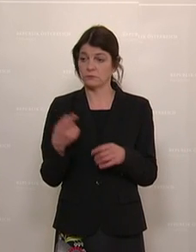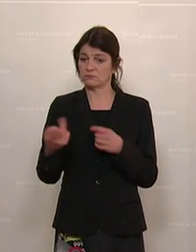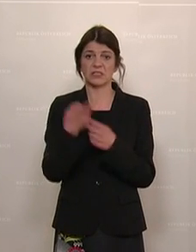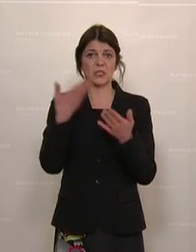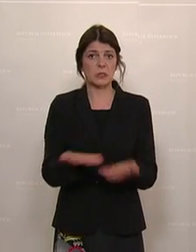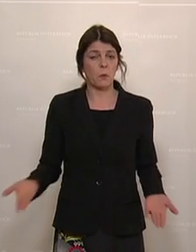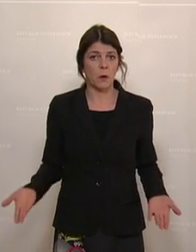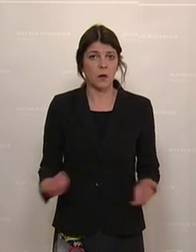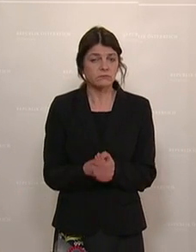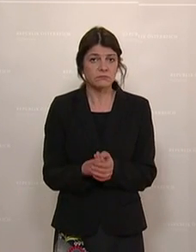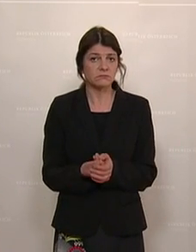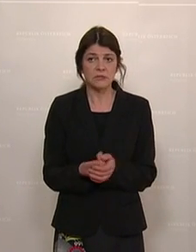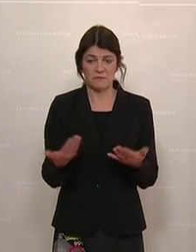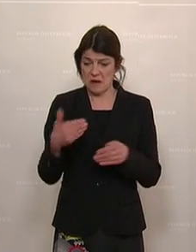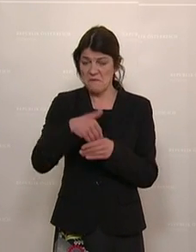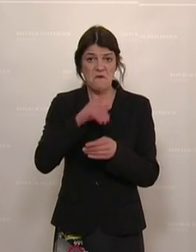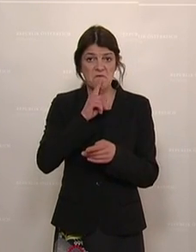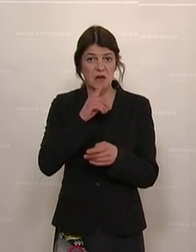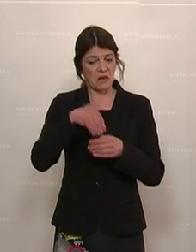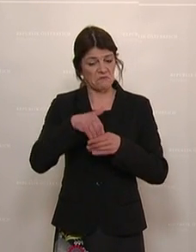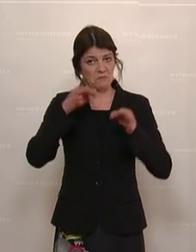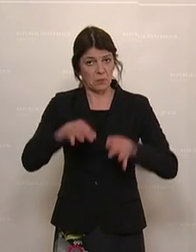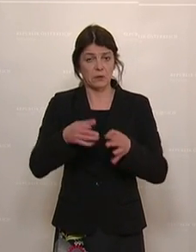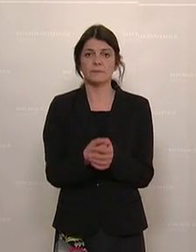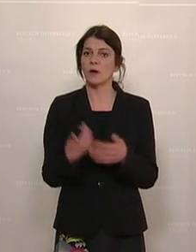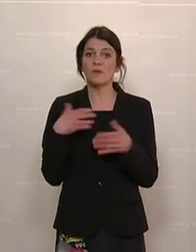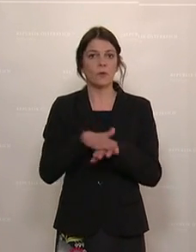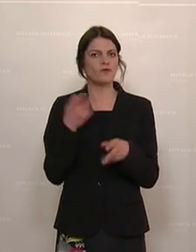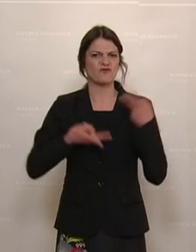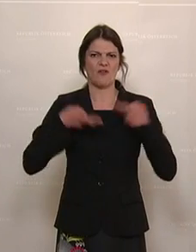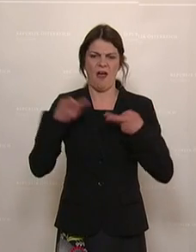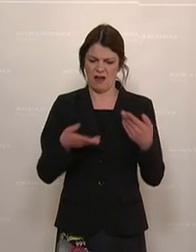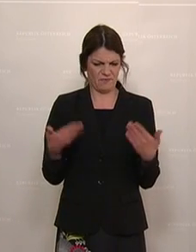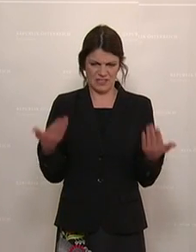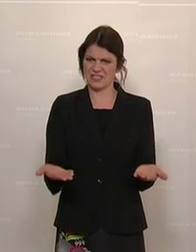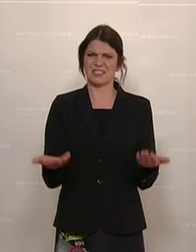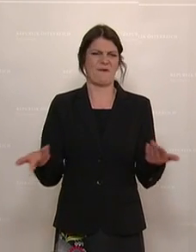bleibt da eigentlich nicht mehr viel Substanz übrig. Und das finde ich sehr, sehr schade, dass wir